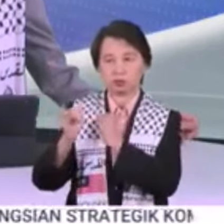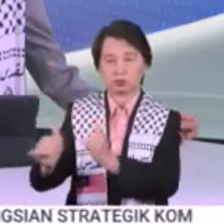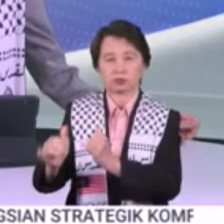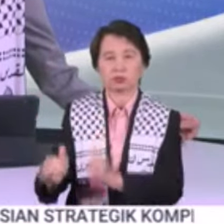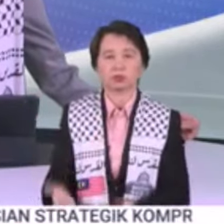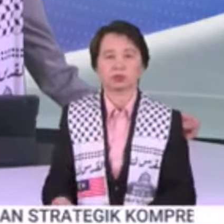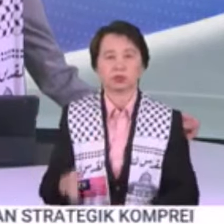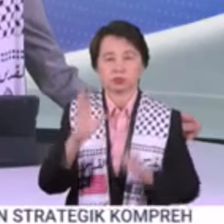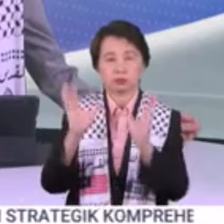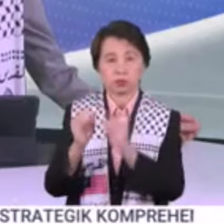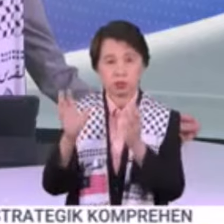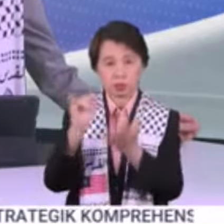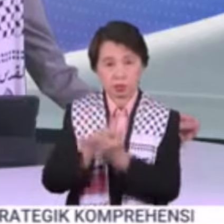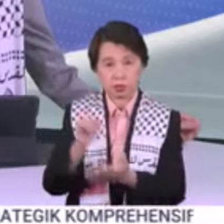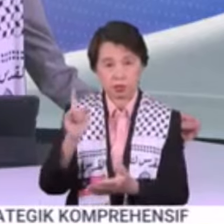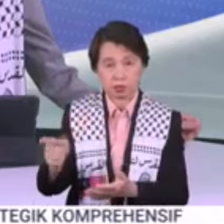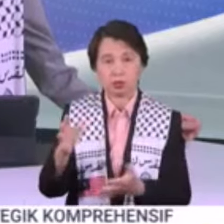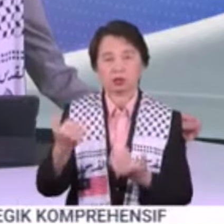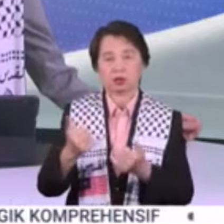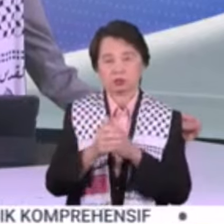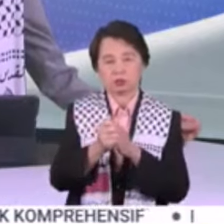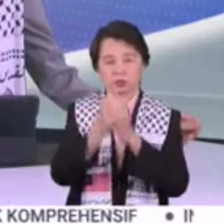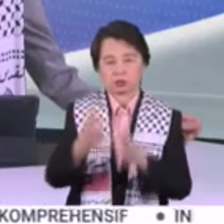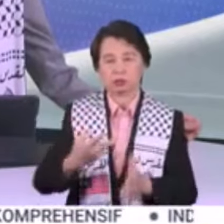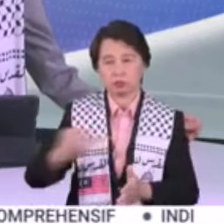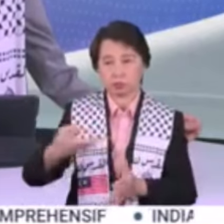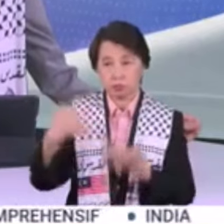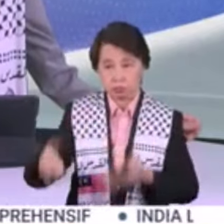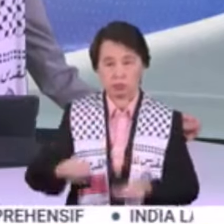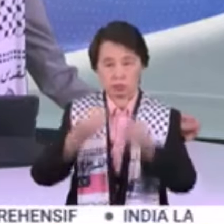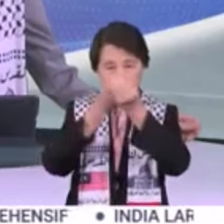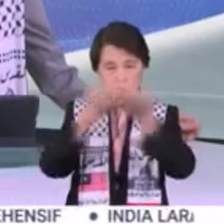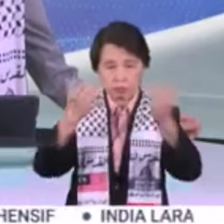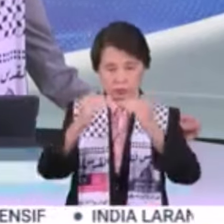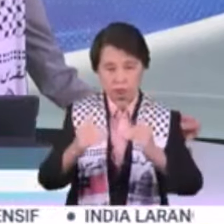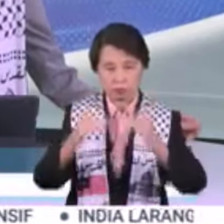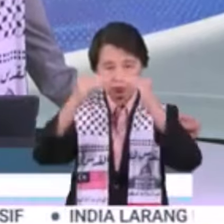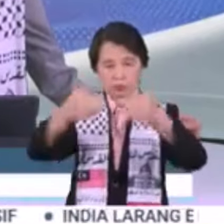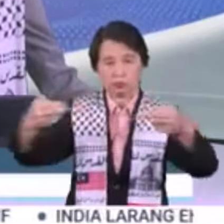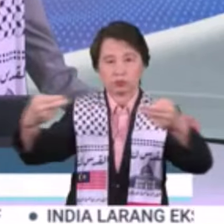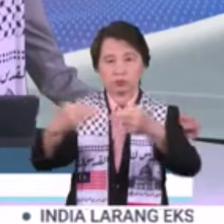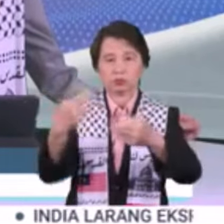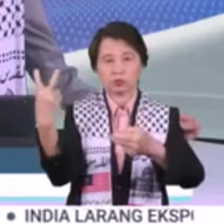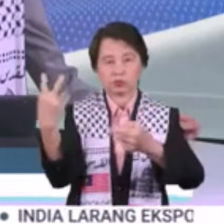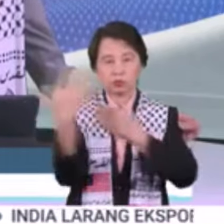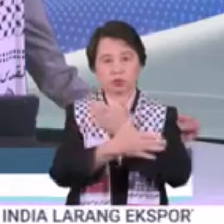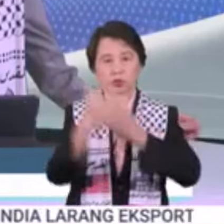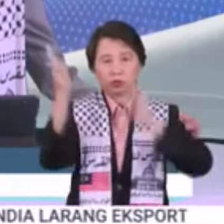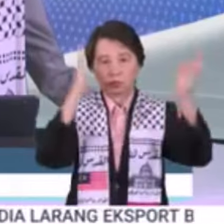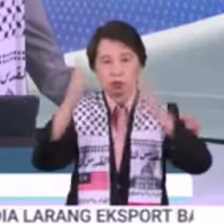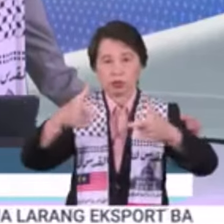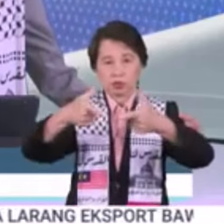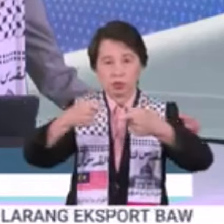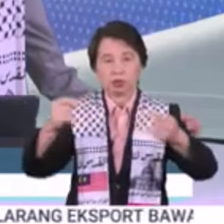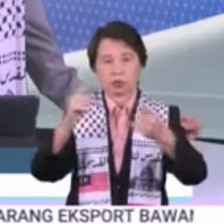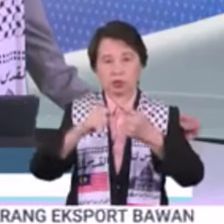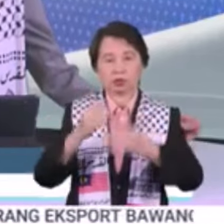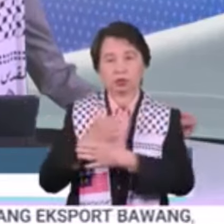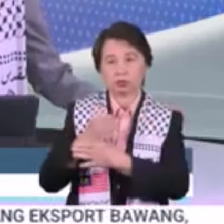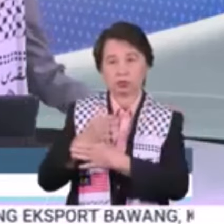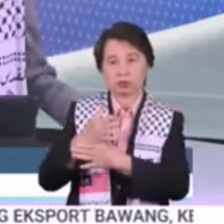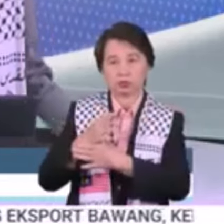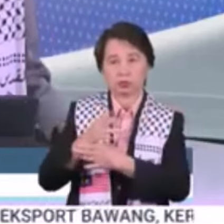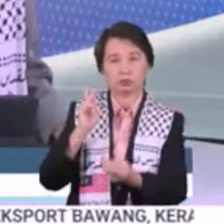Kishida. Pada mesyuarat itu, kedua-dua pemimpin telah mengumumkan naik taraf hubungan dua hala Malaysia-Jepun kepada